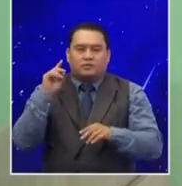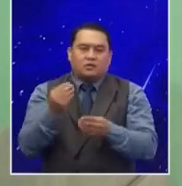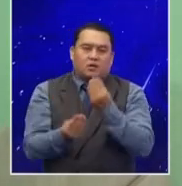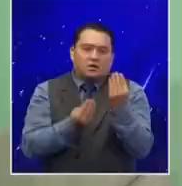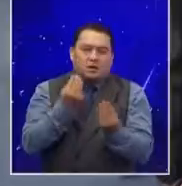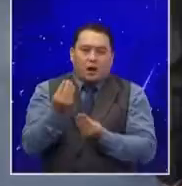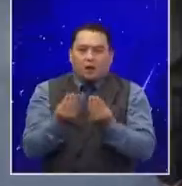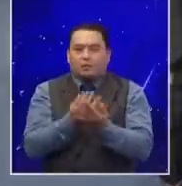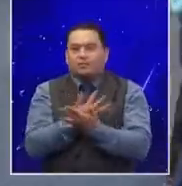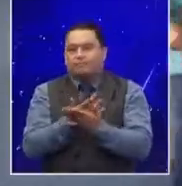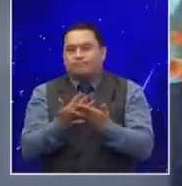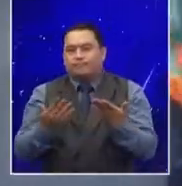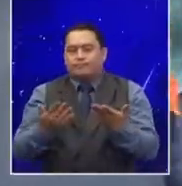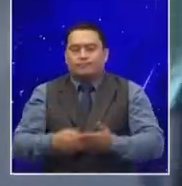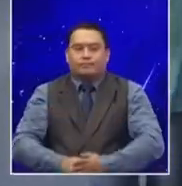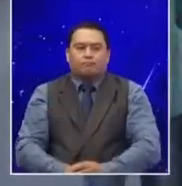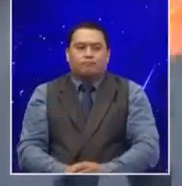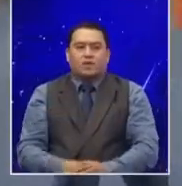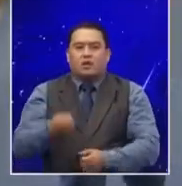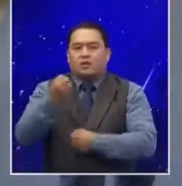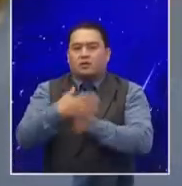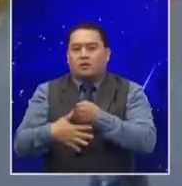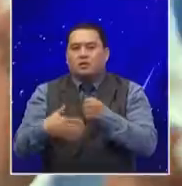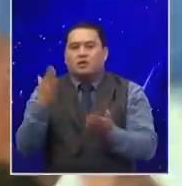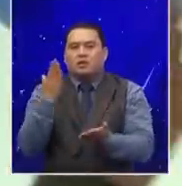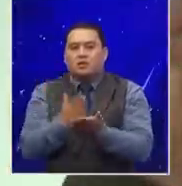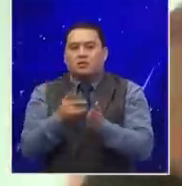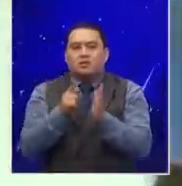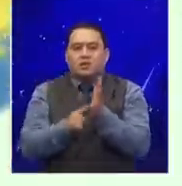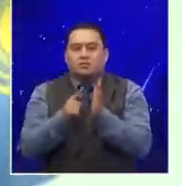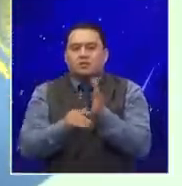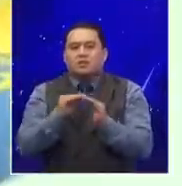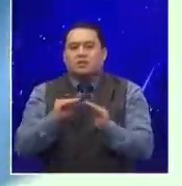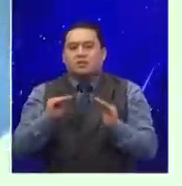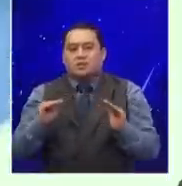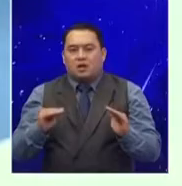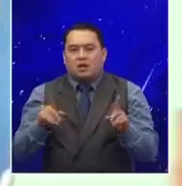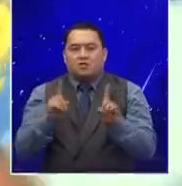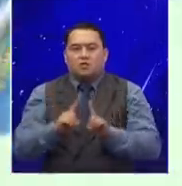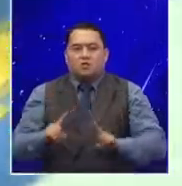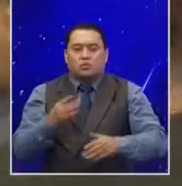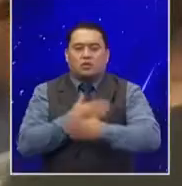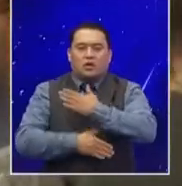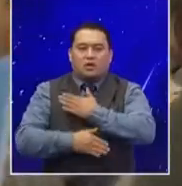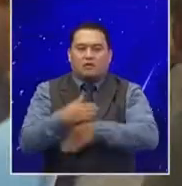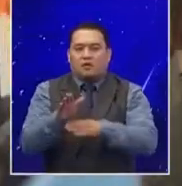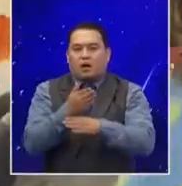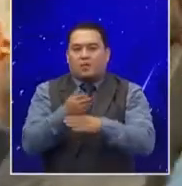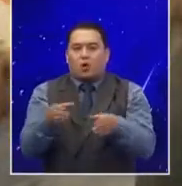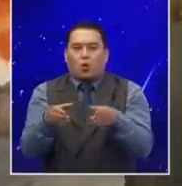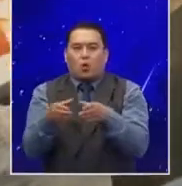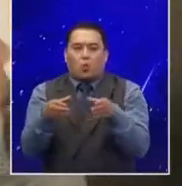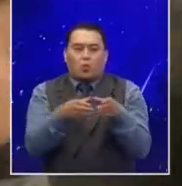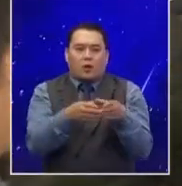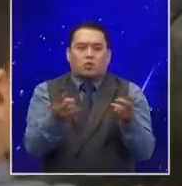играем с ними. На сегодня в центре воспитываются 76 детей. С учетом психофизических особенностей они распределены по группам.